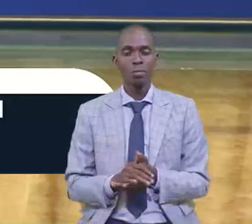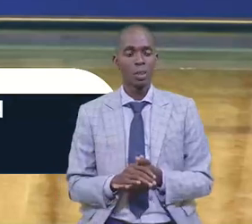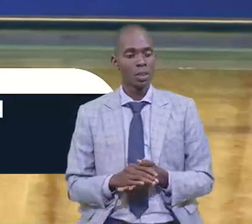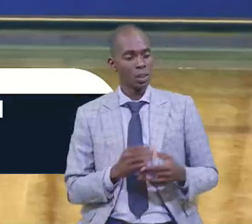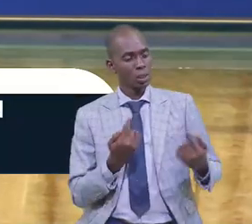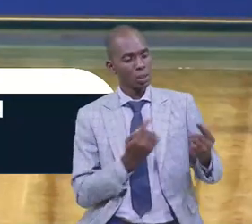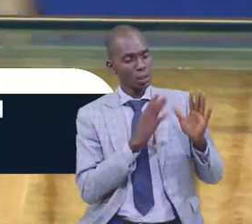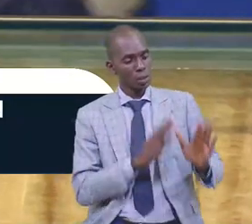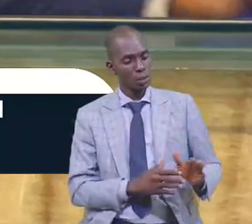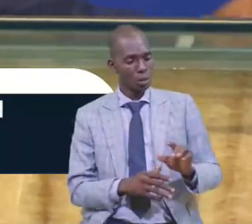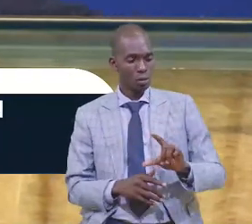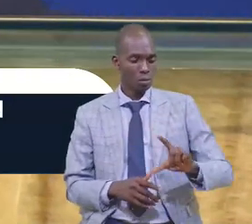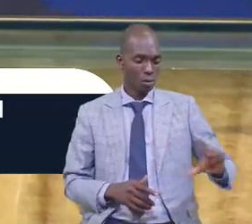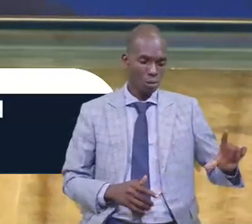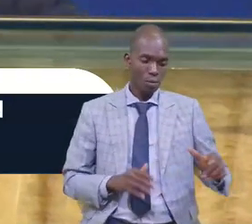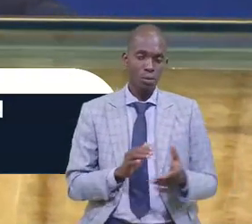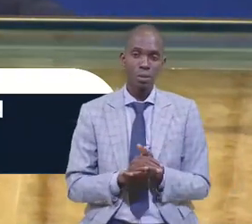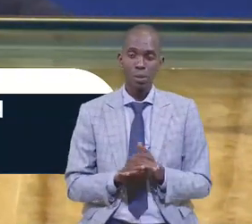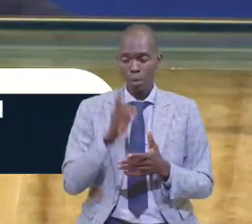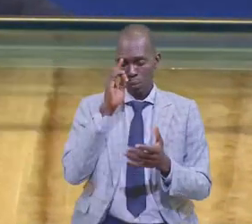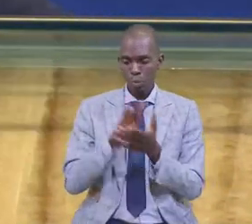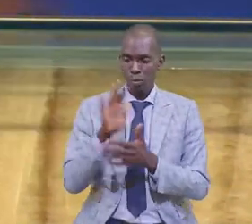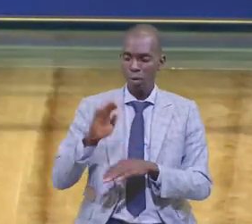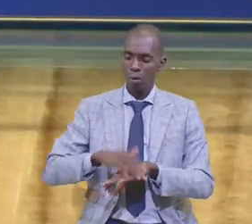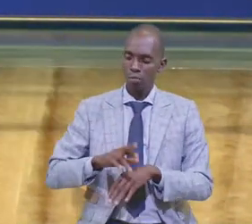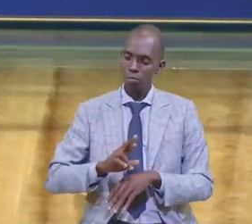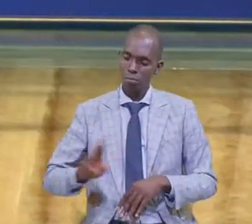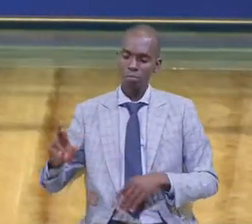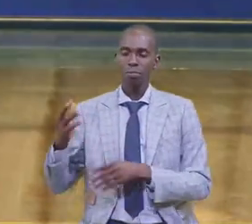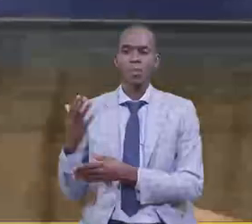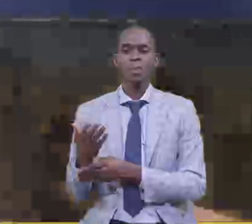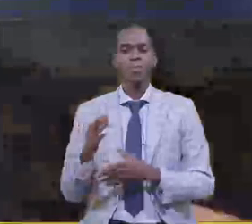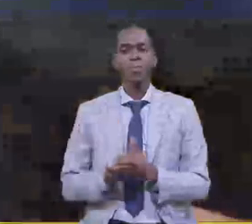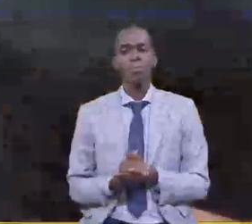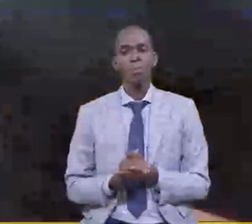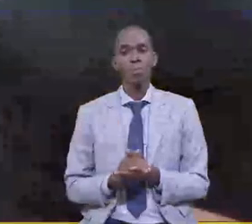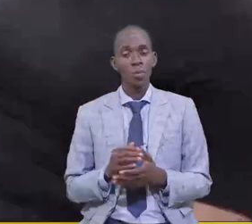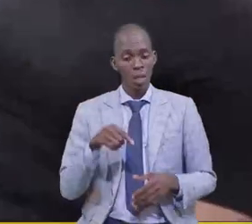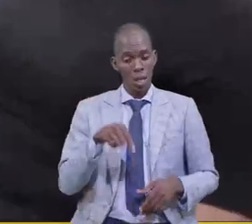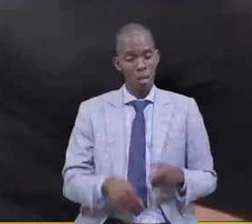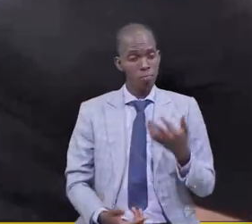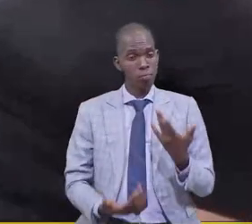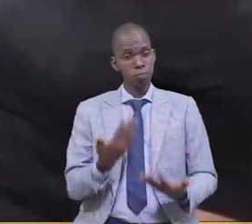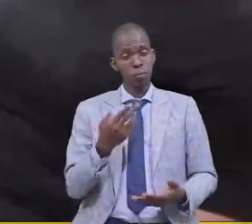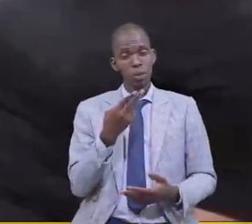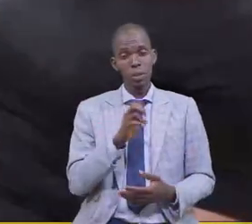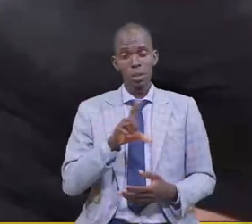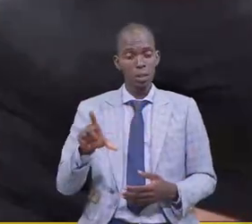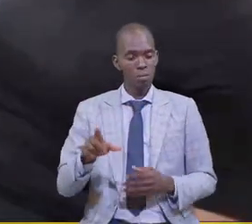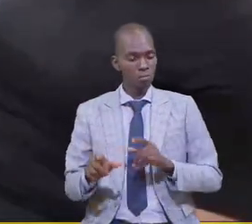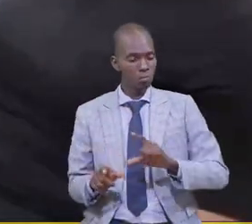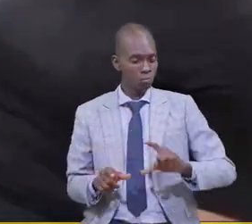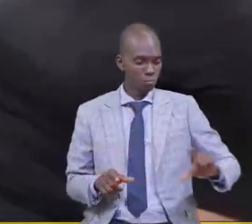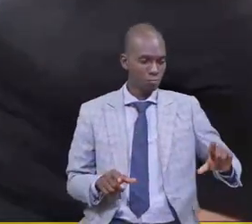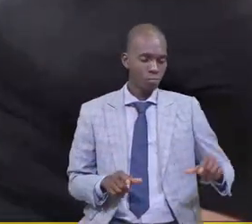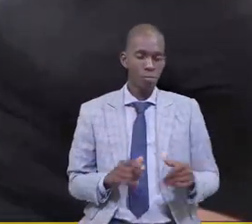personnes. Il y a les pécheurs d'une part et les saints d'autre part. Il y a l'enfer d'une part,